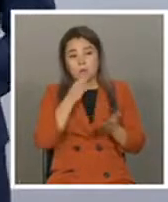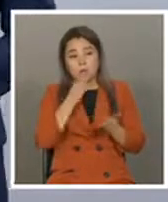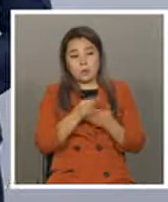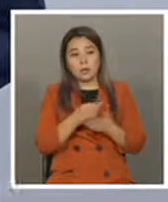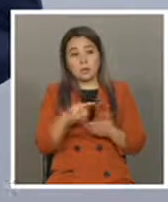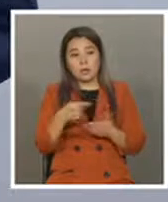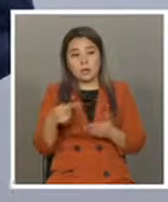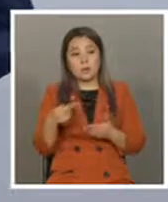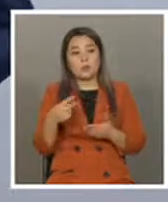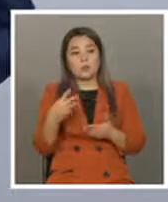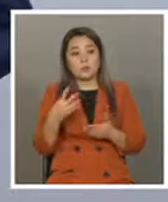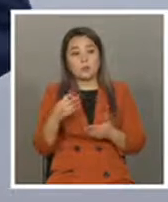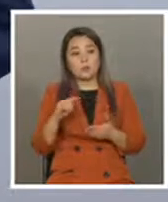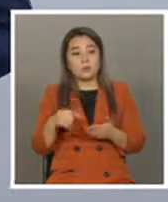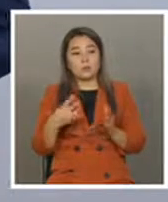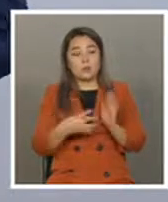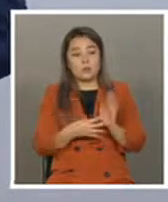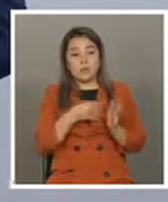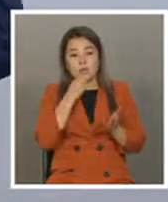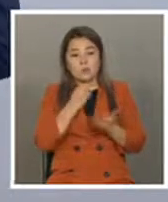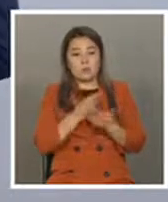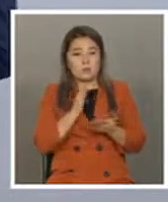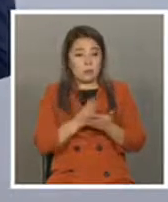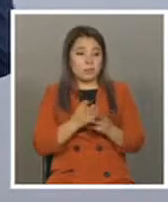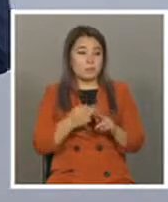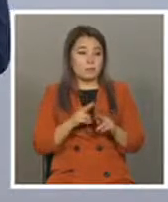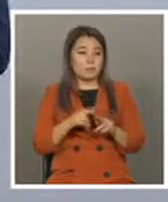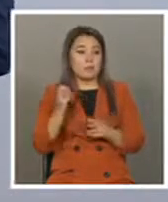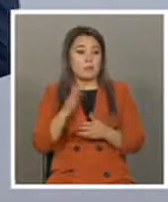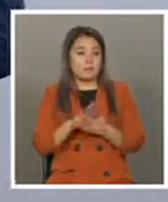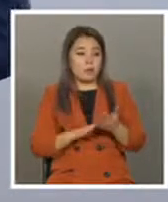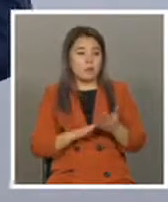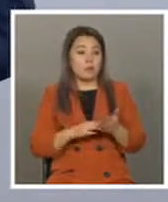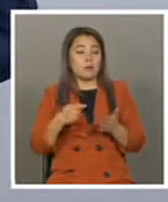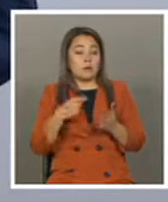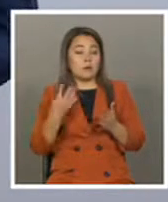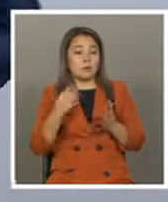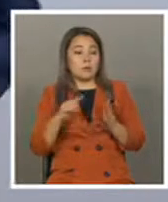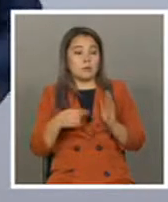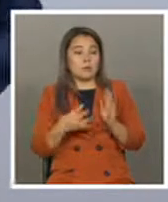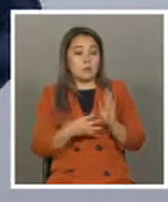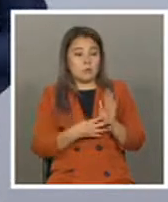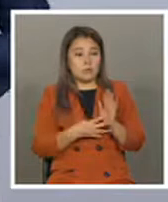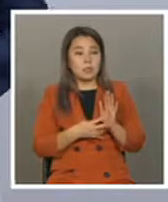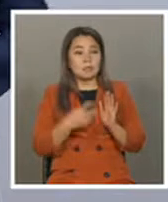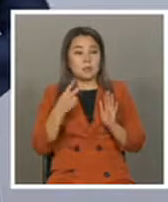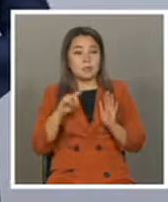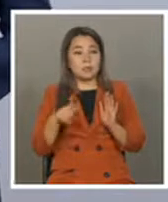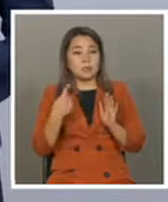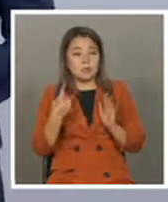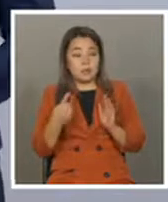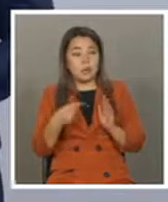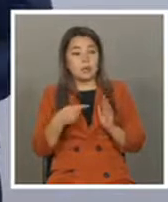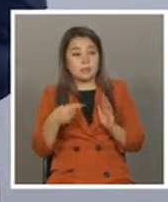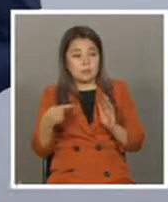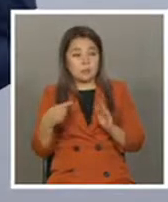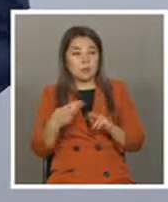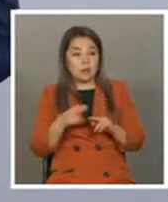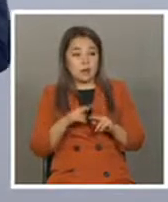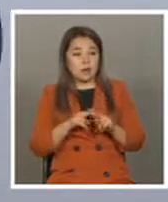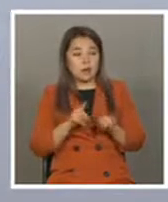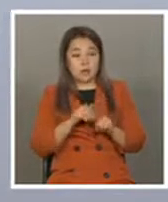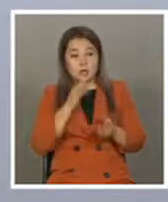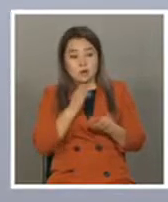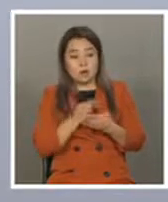минус 4.19-ға тең болады. Әрі қарай минус 4.19-дан 2.11-ді азайтамыз. Яғни бұл жерде